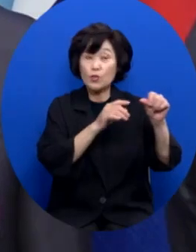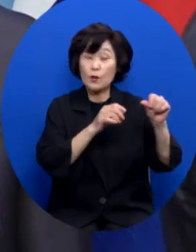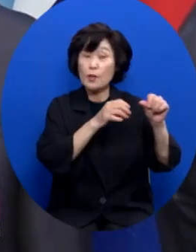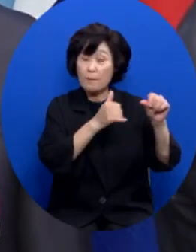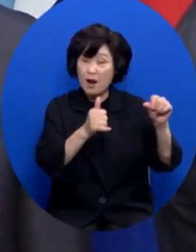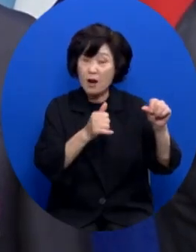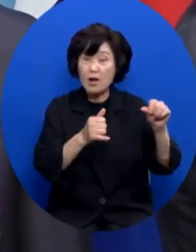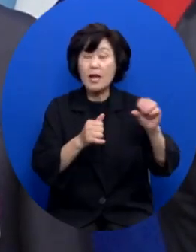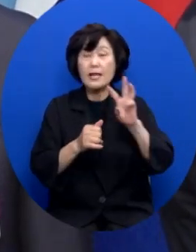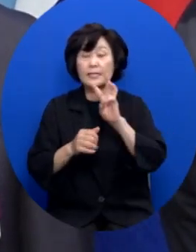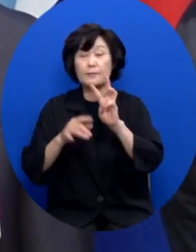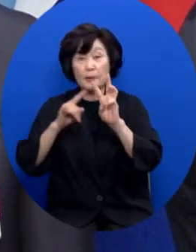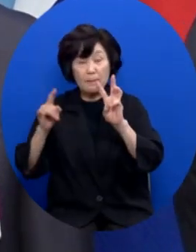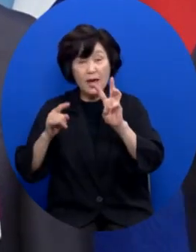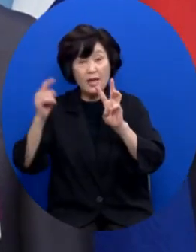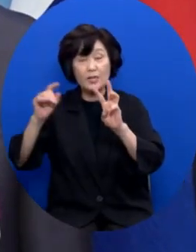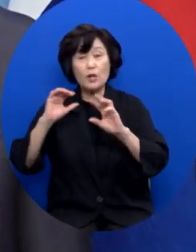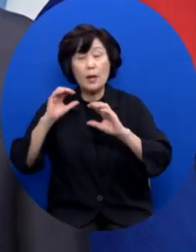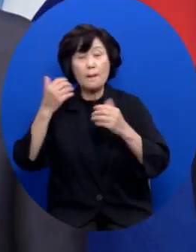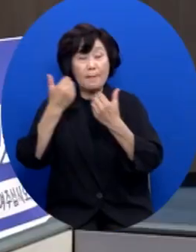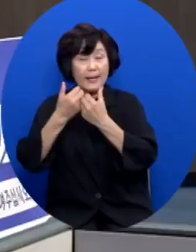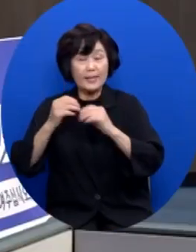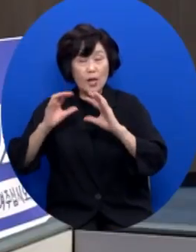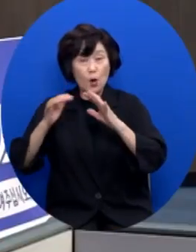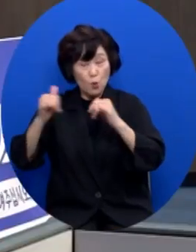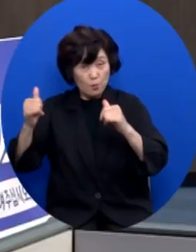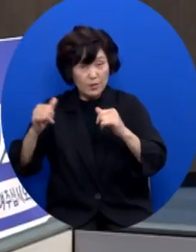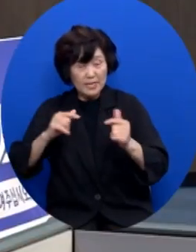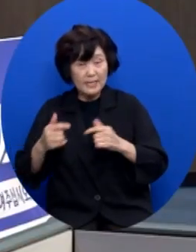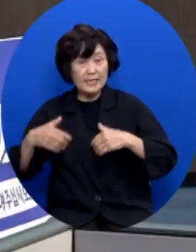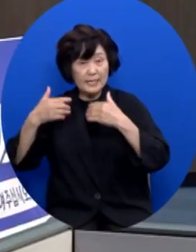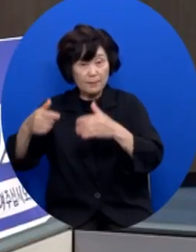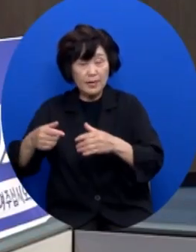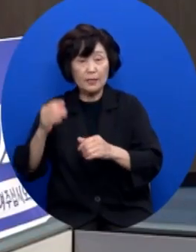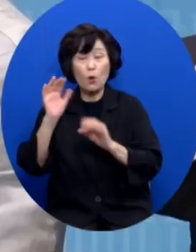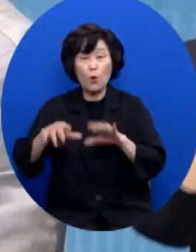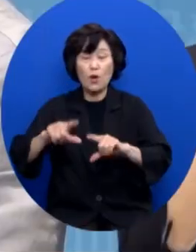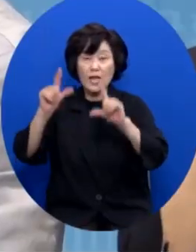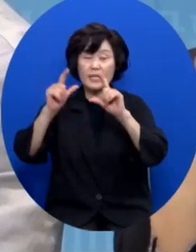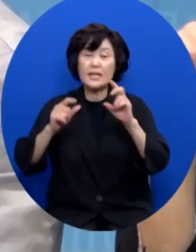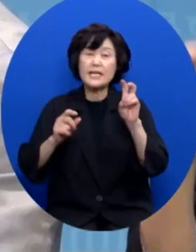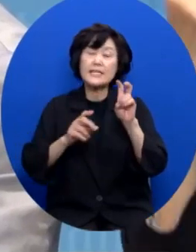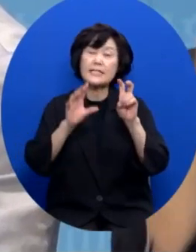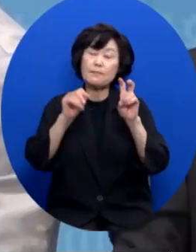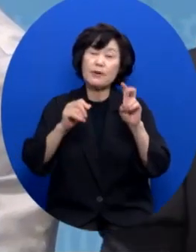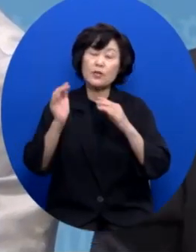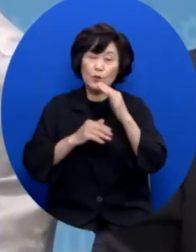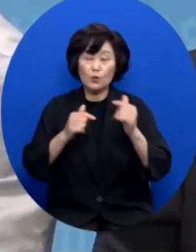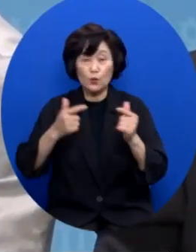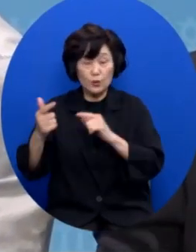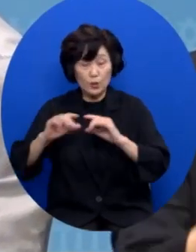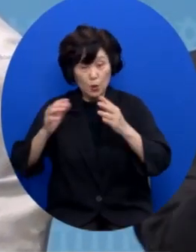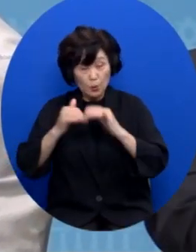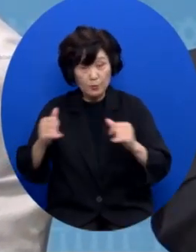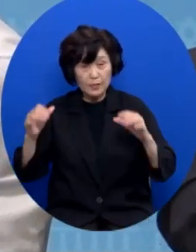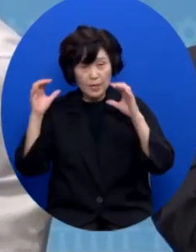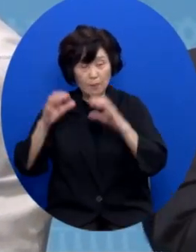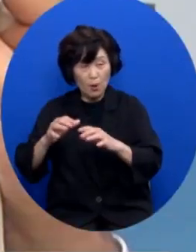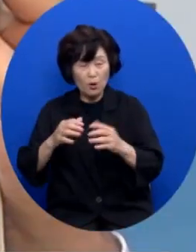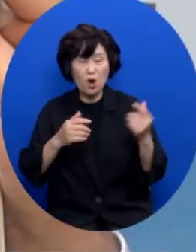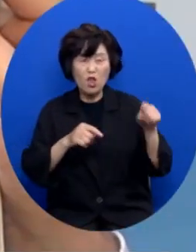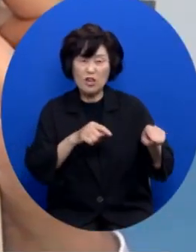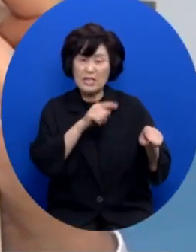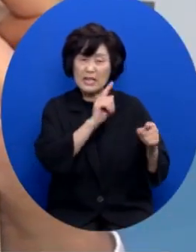15만여 명이 반대 국민 대회로 집결했다 올해는 20만 이상의 성도들과 국민들이 집결하는 반대 집회를